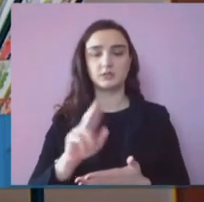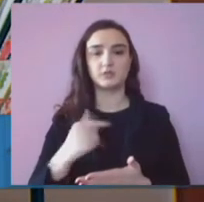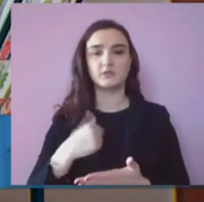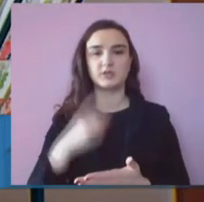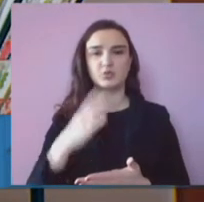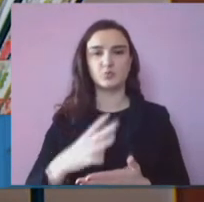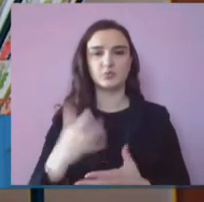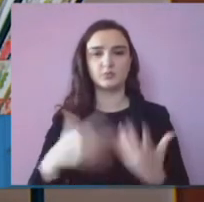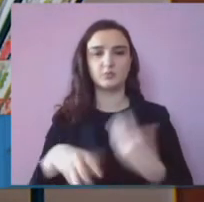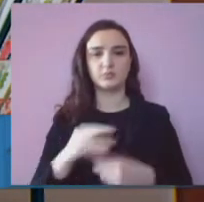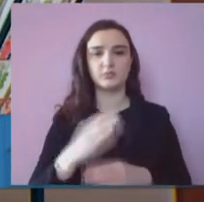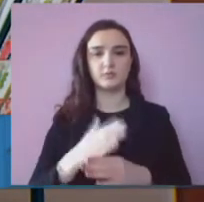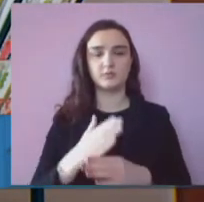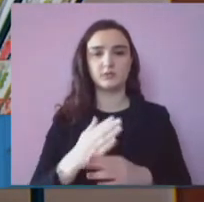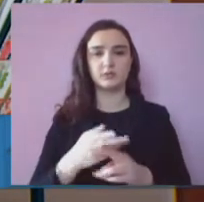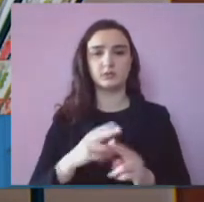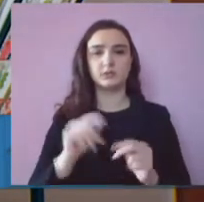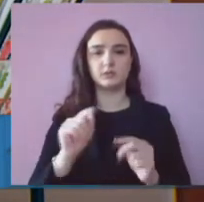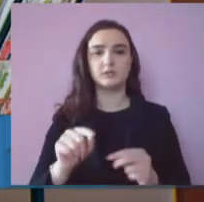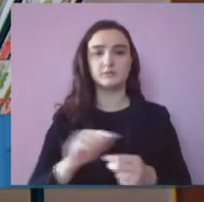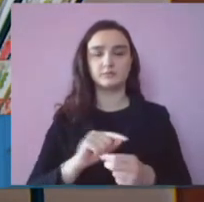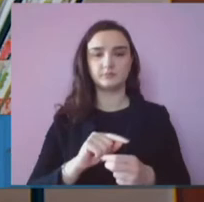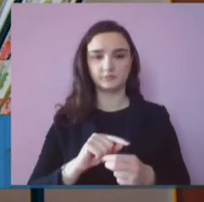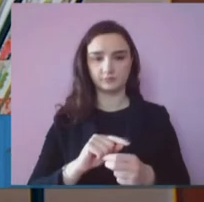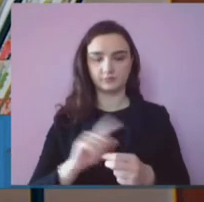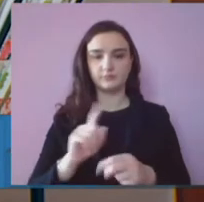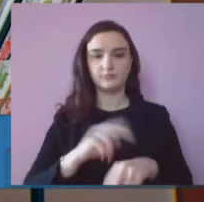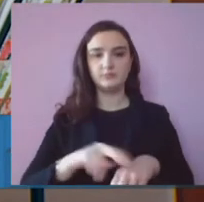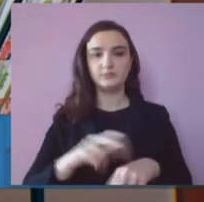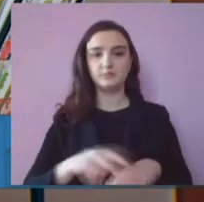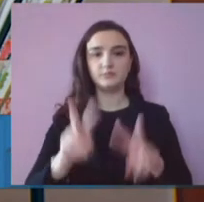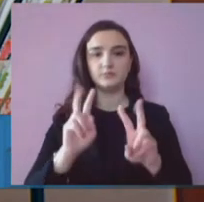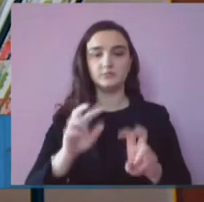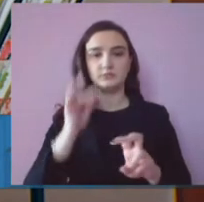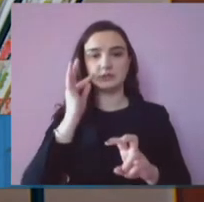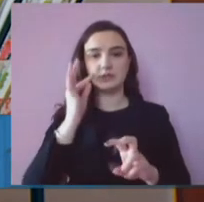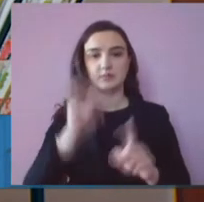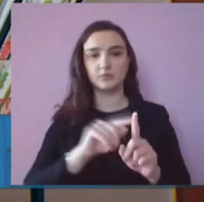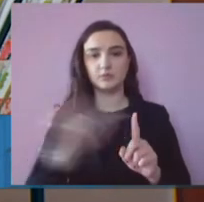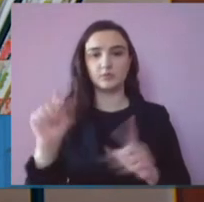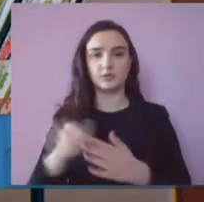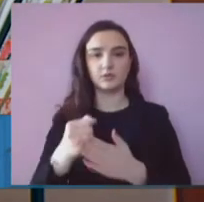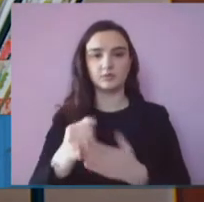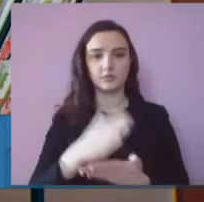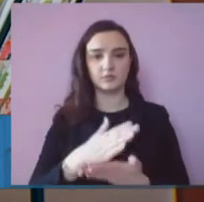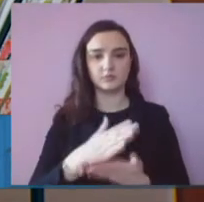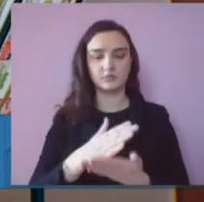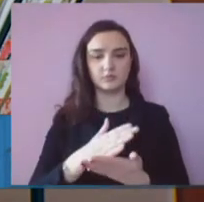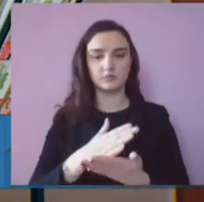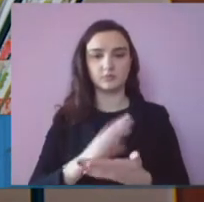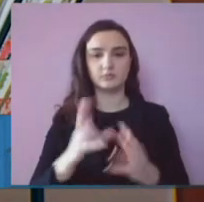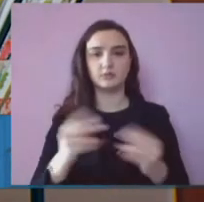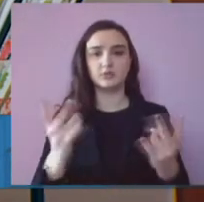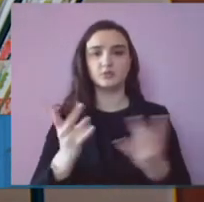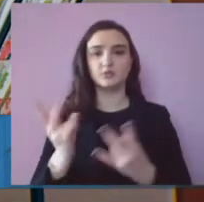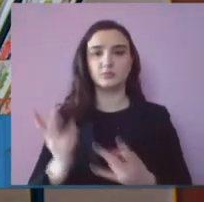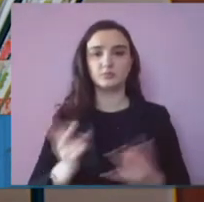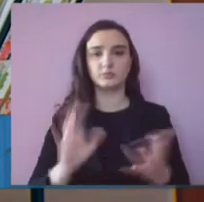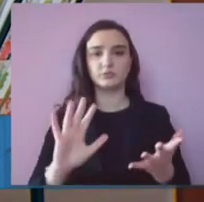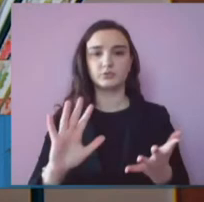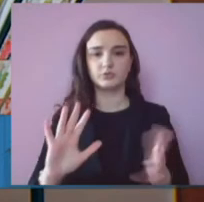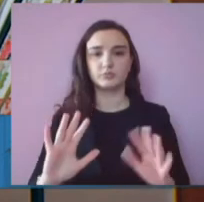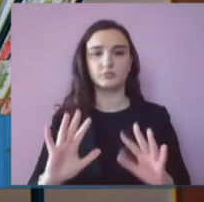გამოვიყენოთ ის არსენალი, რომელიც მედიცინას, დიაბეტოლოგიას გააჩნია საჭიროების შემთხვევაში თვით